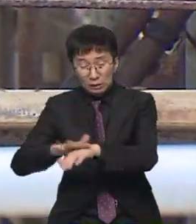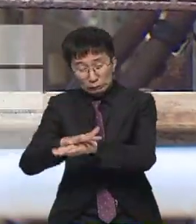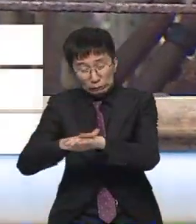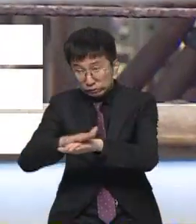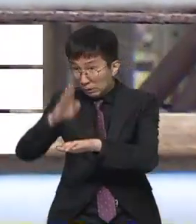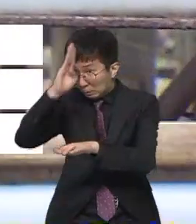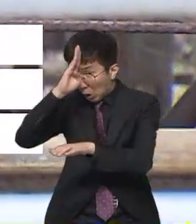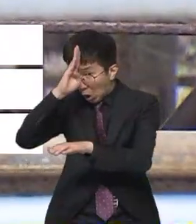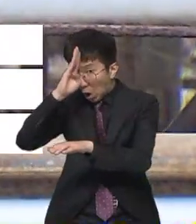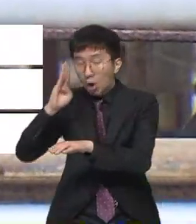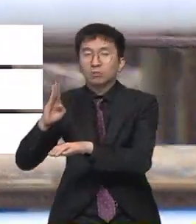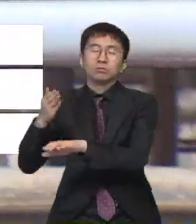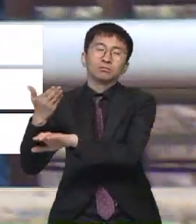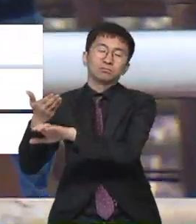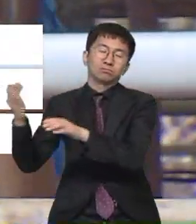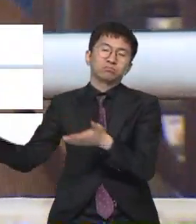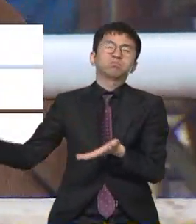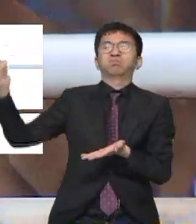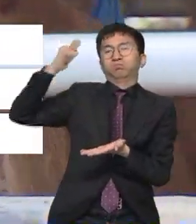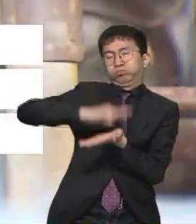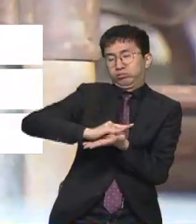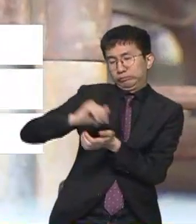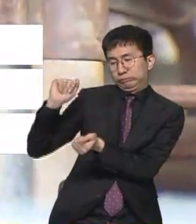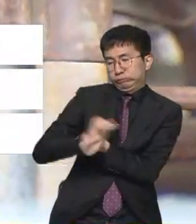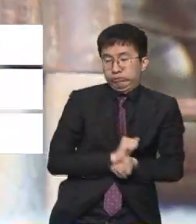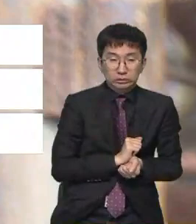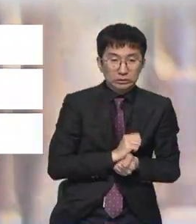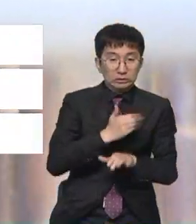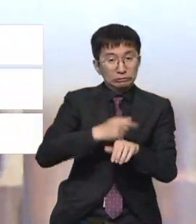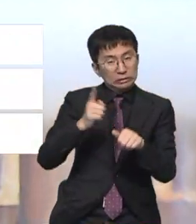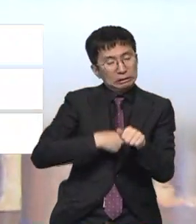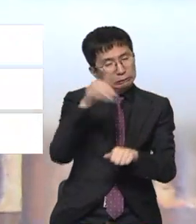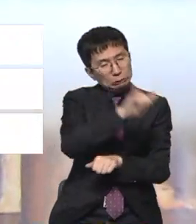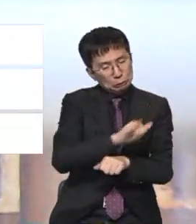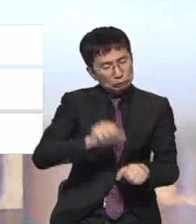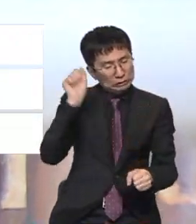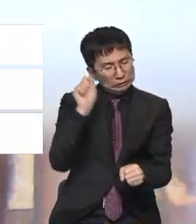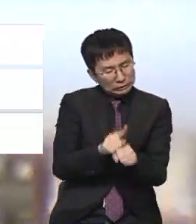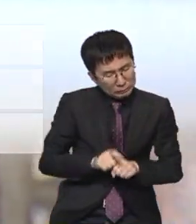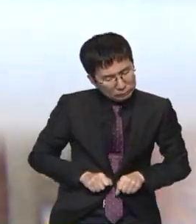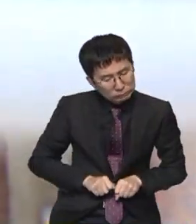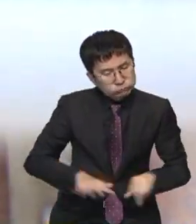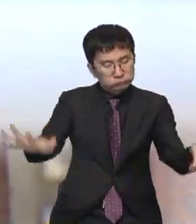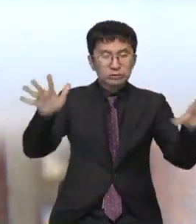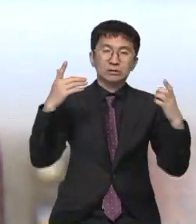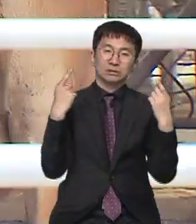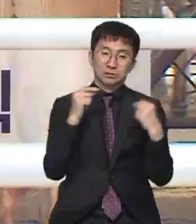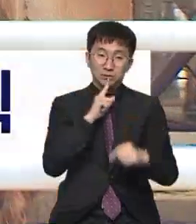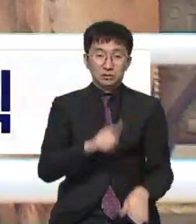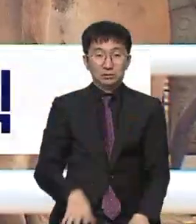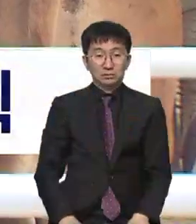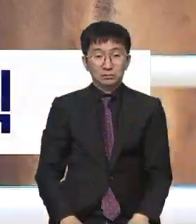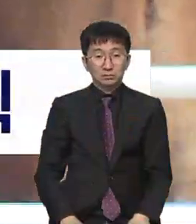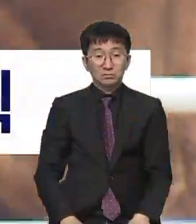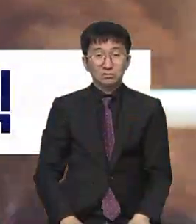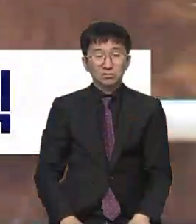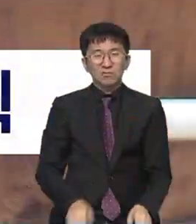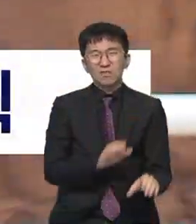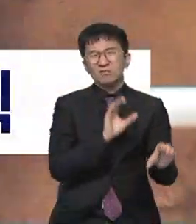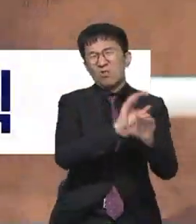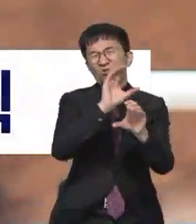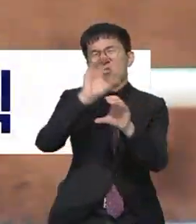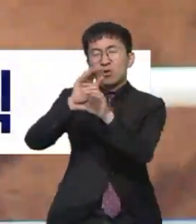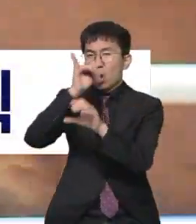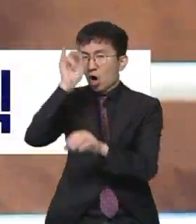바이러스가 들어왔고 이미 전국적으로 퍼져 있을 수 있다는 주장도 제기되고 있습니다. 당분간 추가 발생이 불가피해 보이는